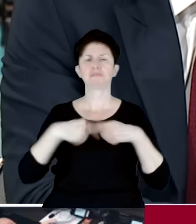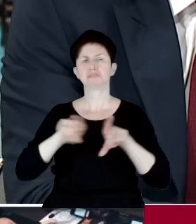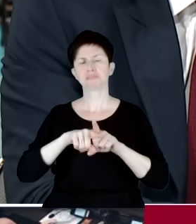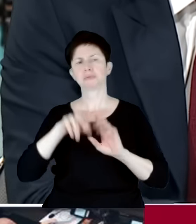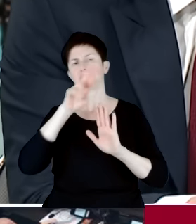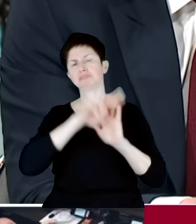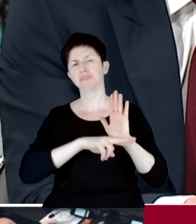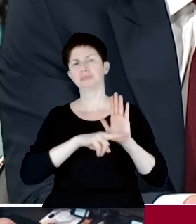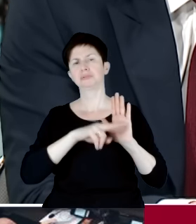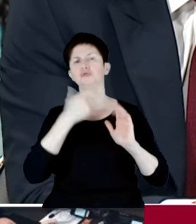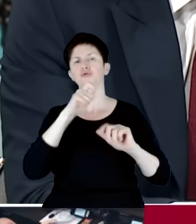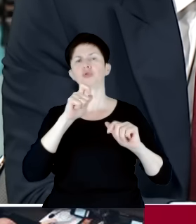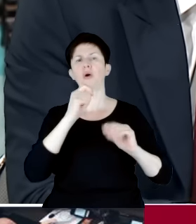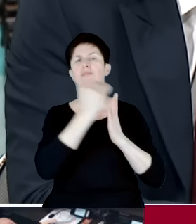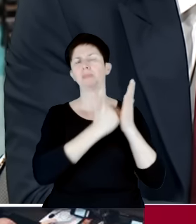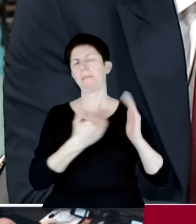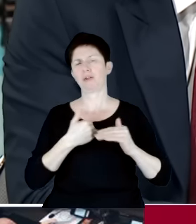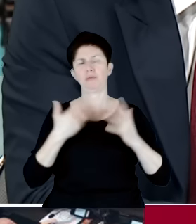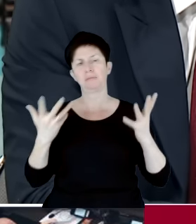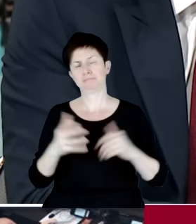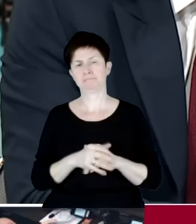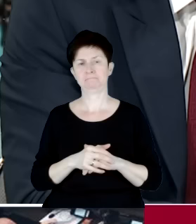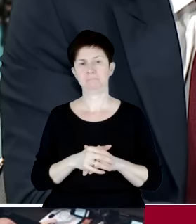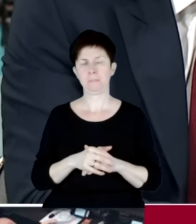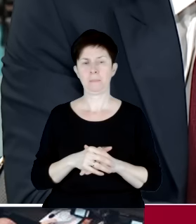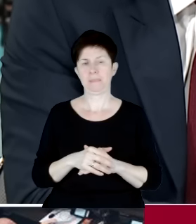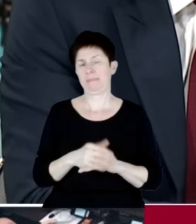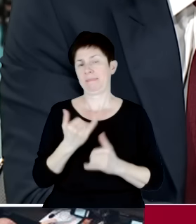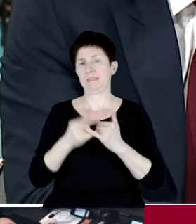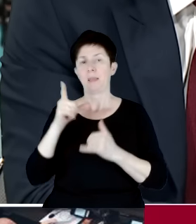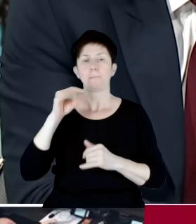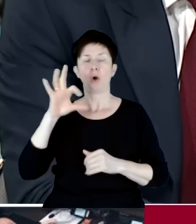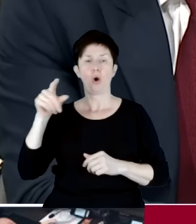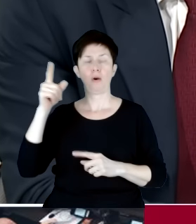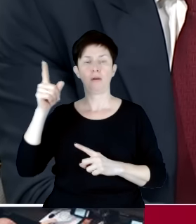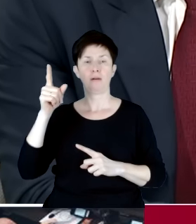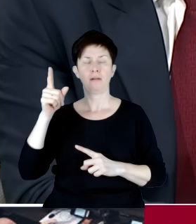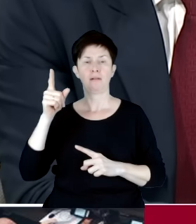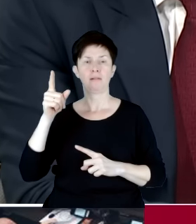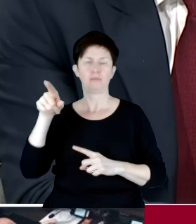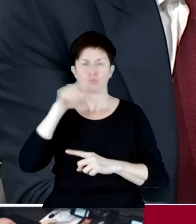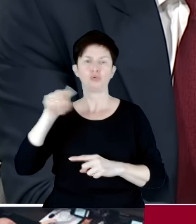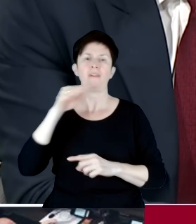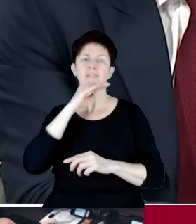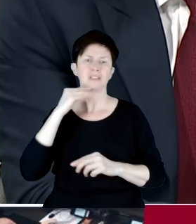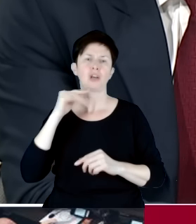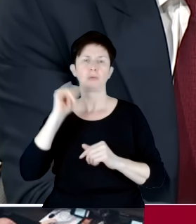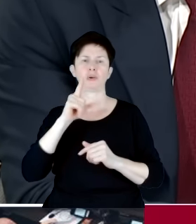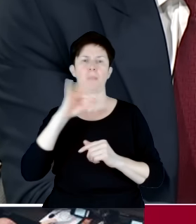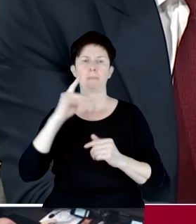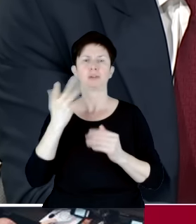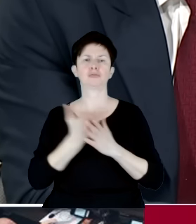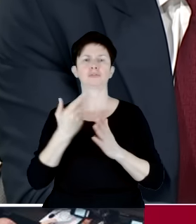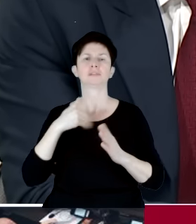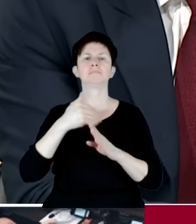kampanii wyborczej, bo wystarczy temu twardemu elektoratowi Platformy, żeby odsunąć PiS od władzy. Donald Tusk o tym wie, dlatego kłamie, bo